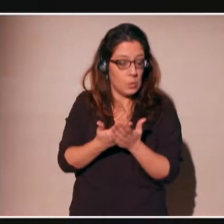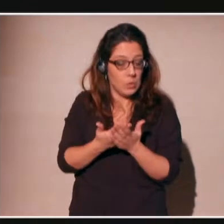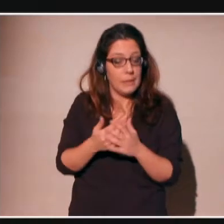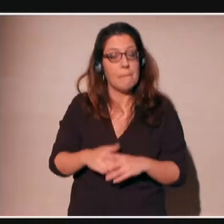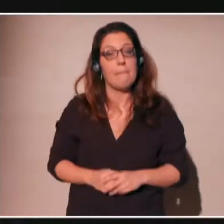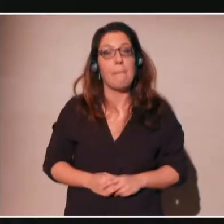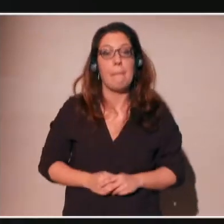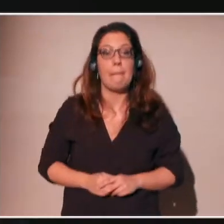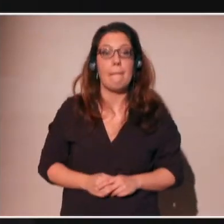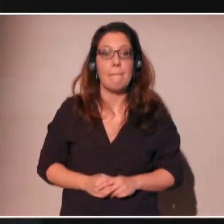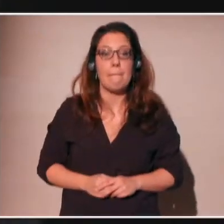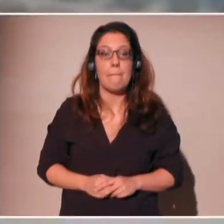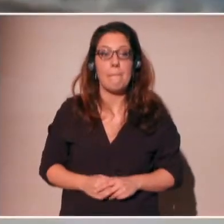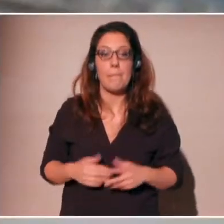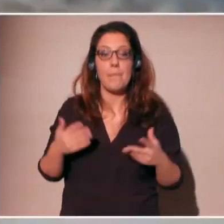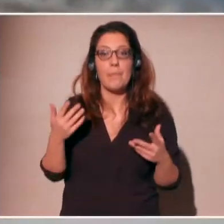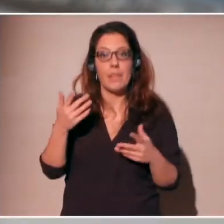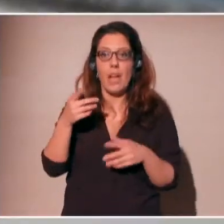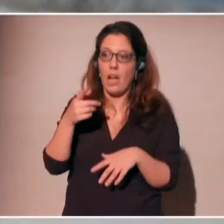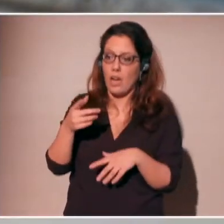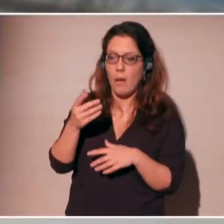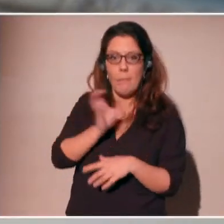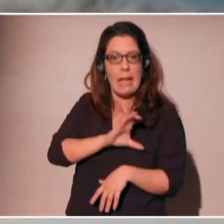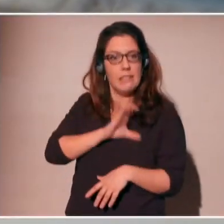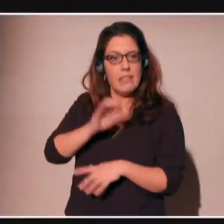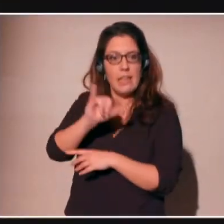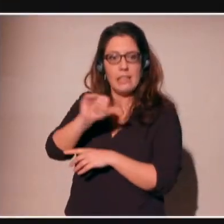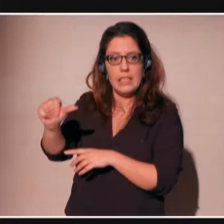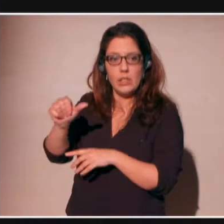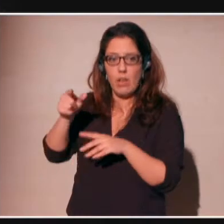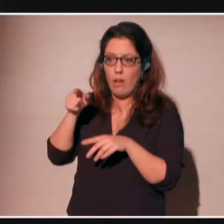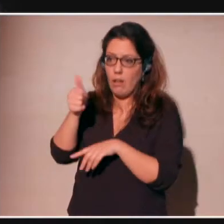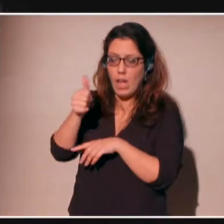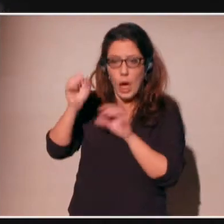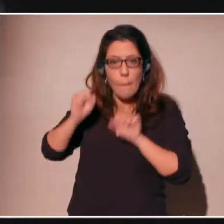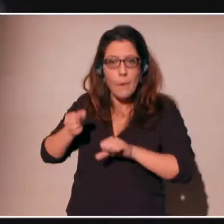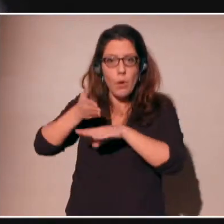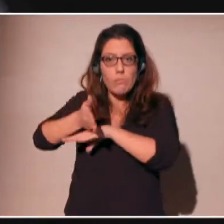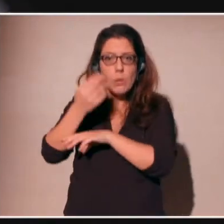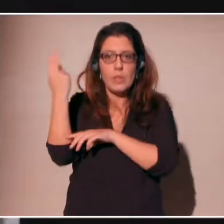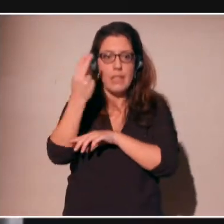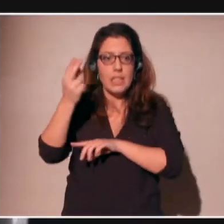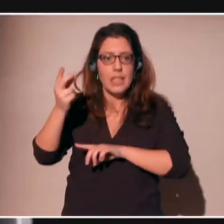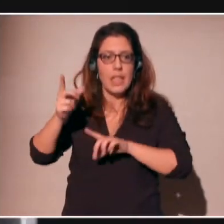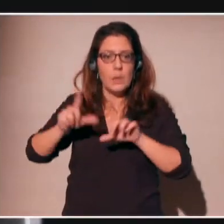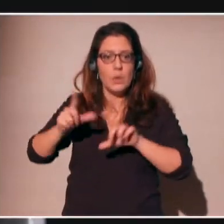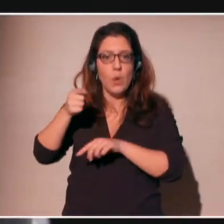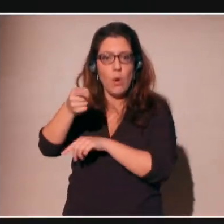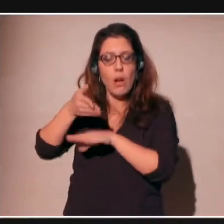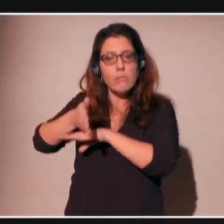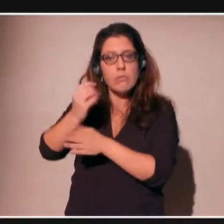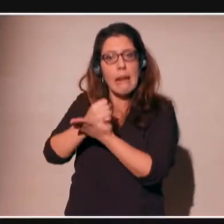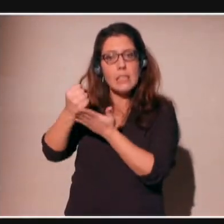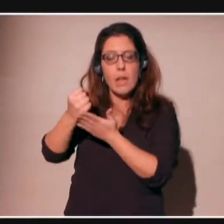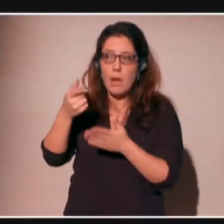faire une intelligence artificielle capable de rentrer à l'université de Tokyo, passer donc l'examen de cette université qui est la plus